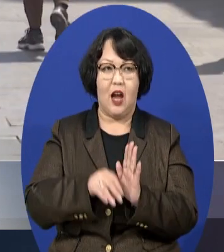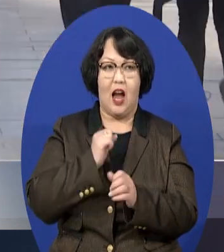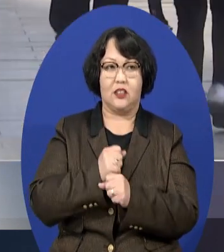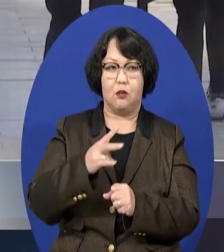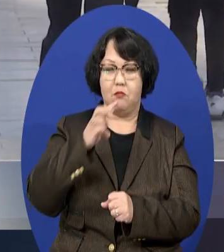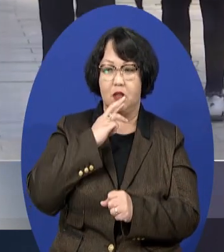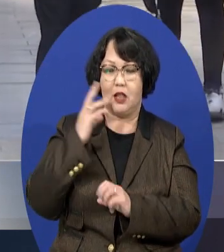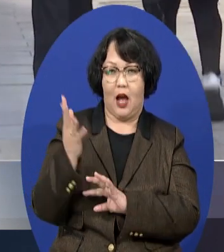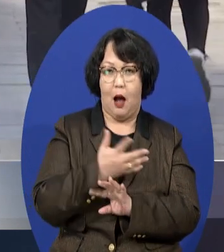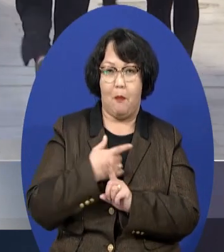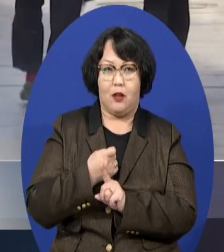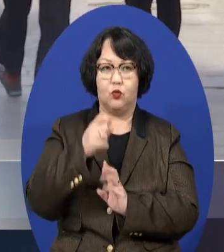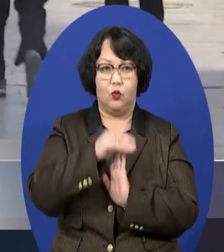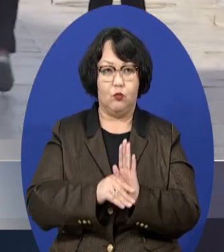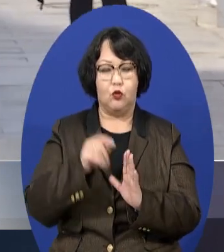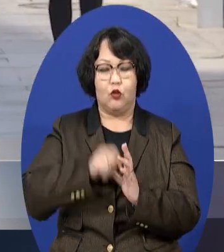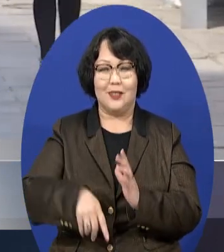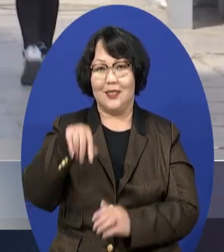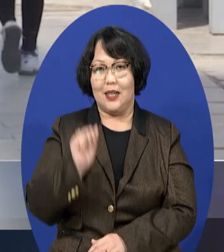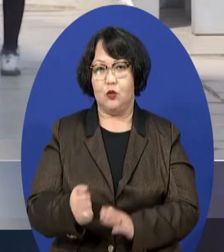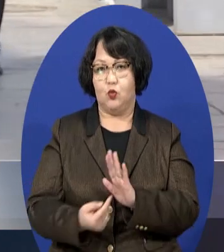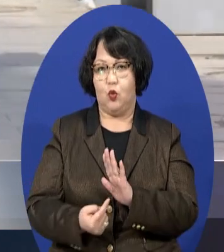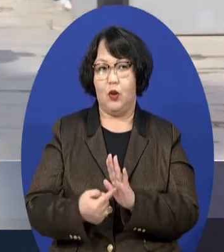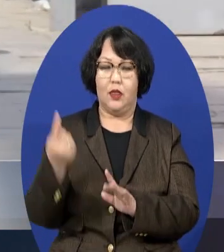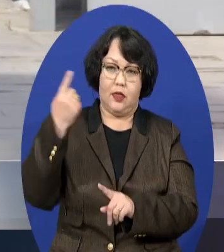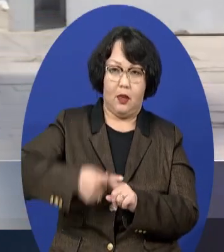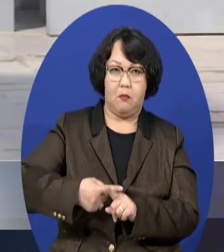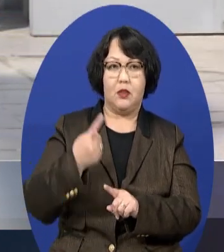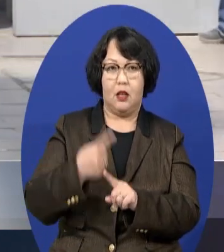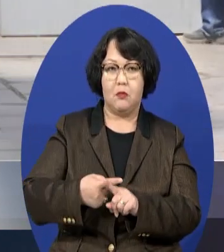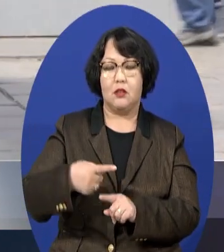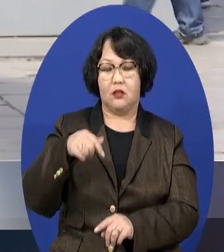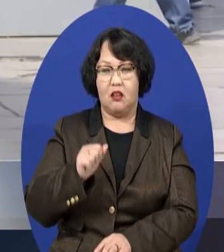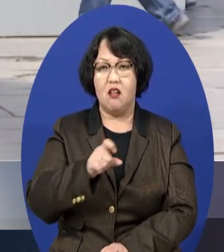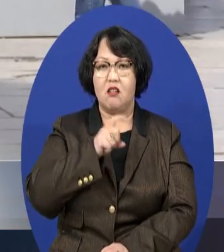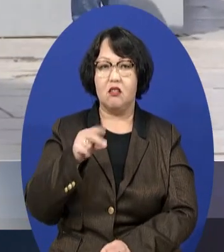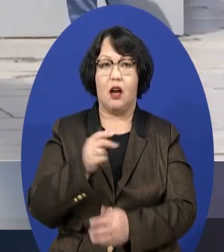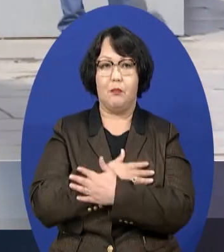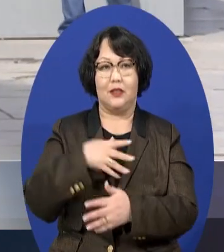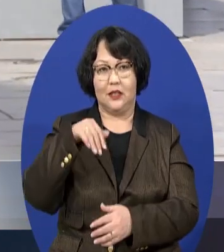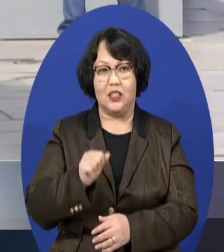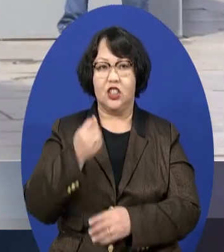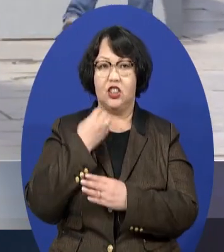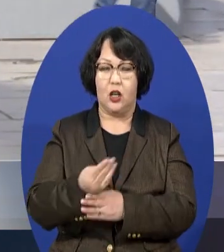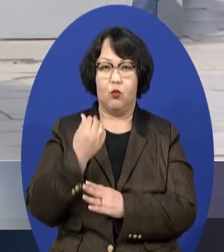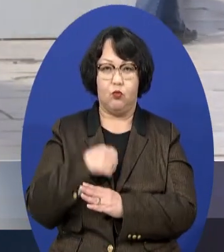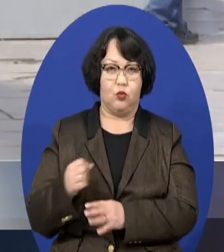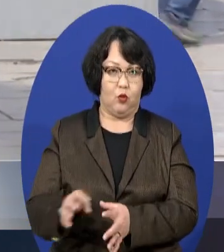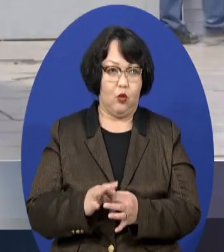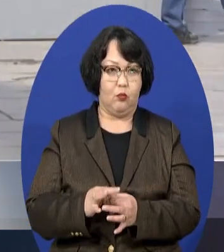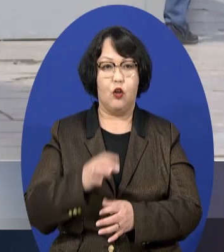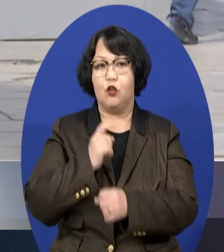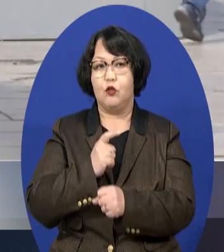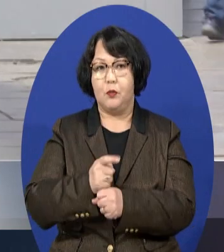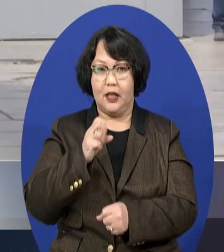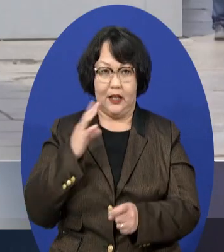хамгаалуулах эрхийг тусгасан. Мөн цалин хөлс нь үндсэн цалин, нэмэгдэл хөлс, ээлж ямралтын цалин, шагналын урамшуулалтаас бүрдэн. Хөдөлмөр